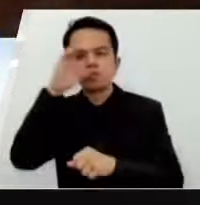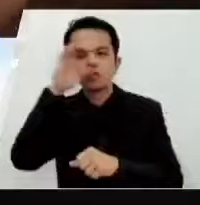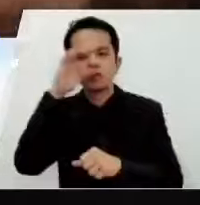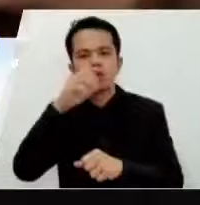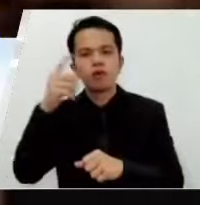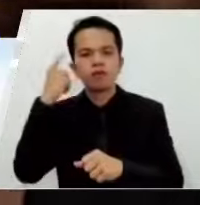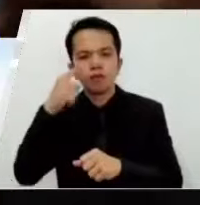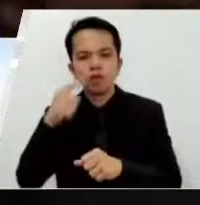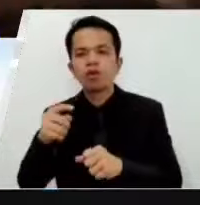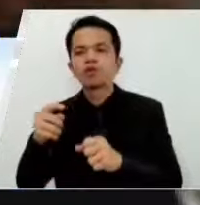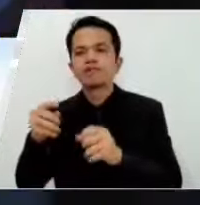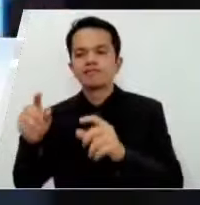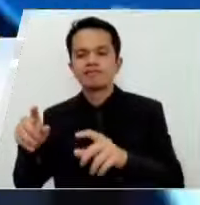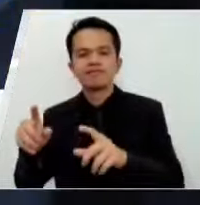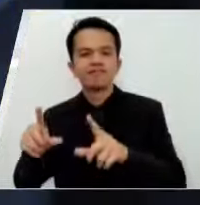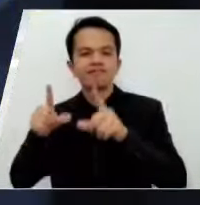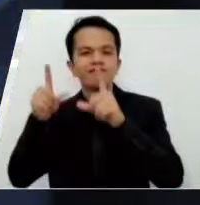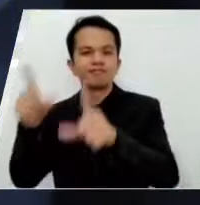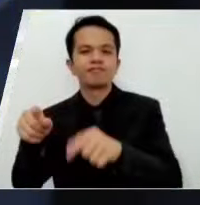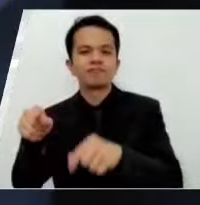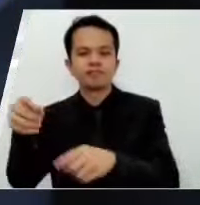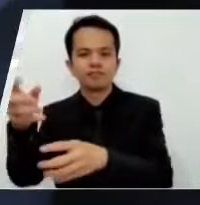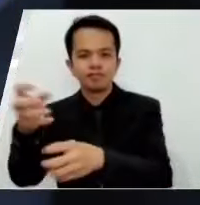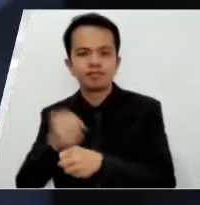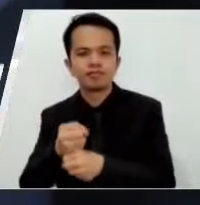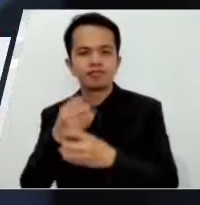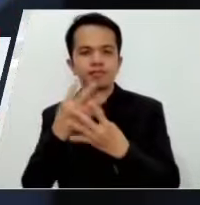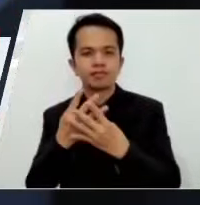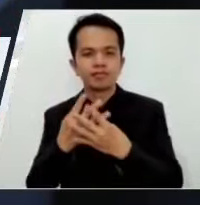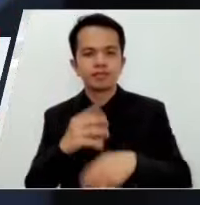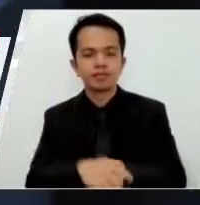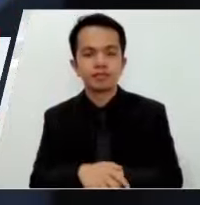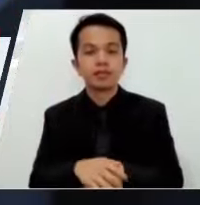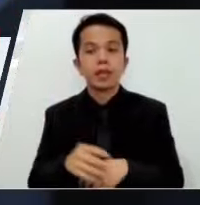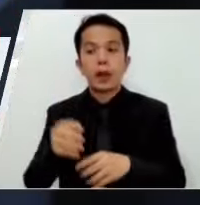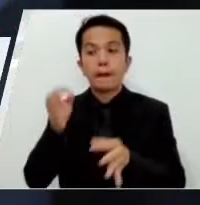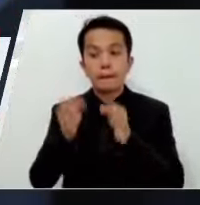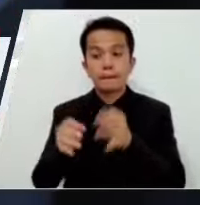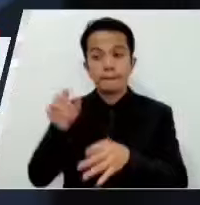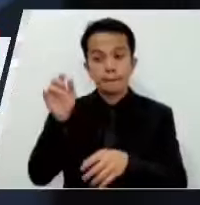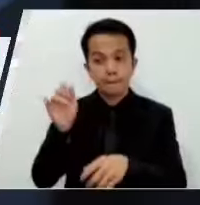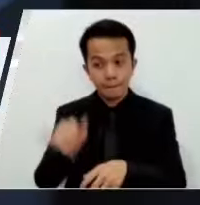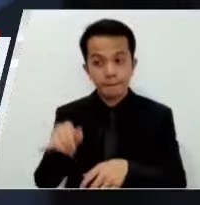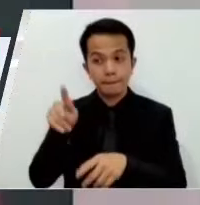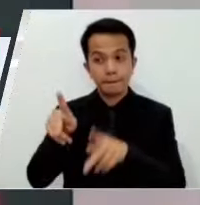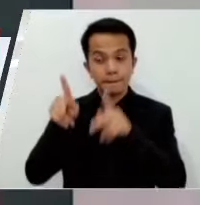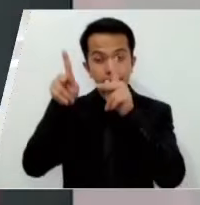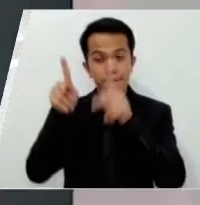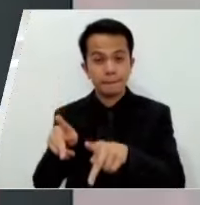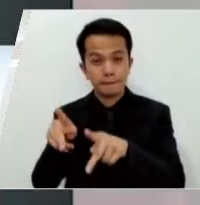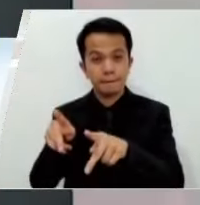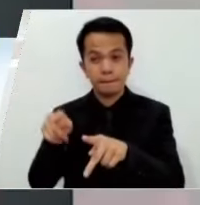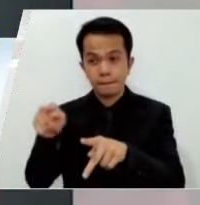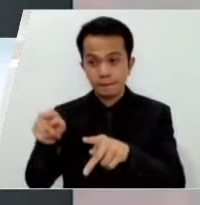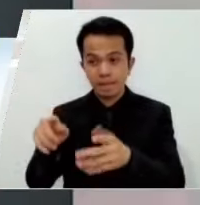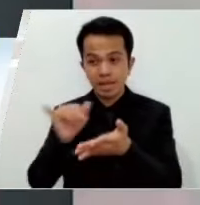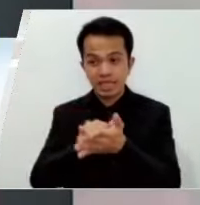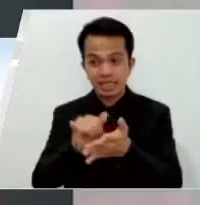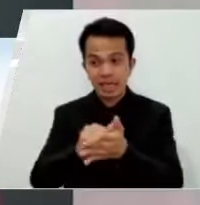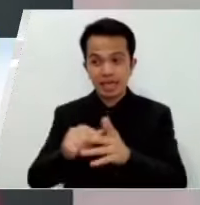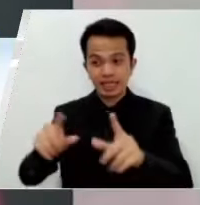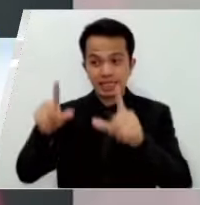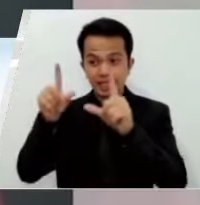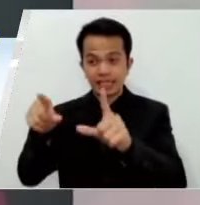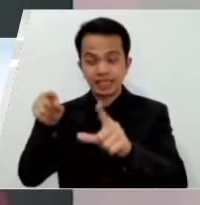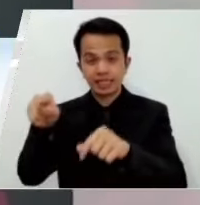warrant ng Davao RTC. Kung isang civilian po ay makikita po ang isang tao na wanted po, ay po pwede po itong